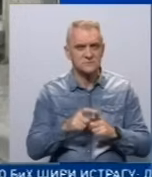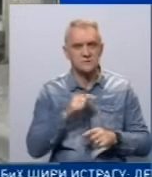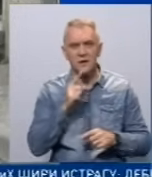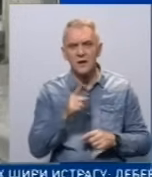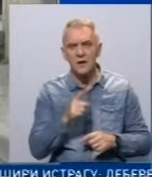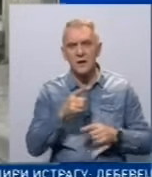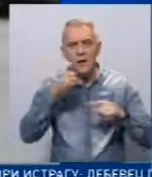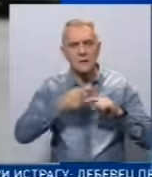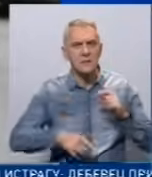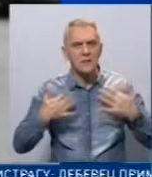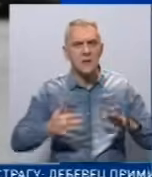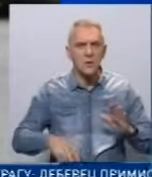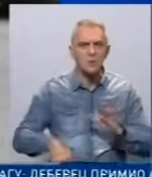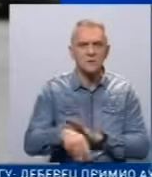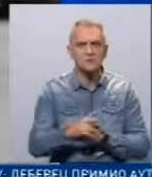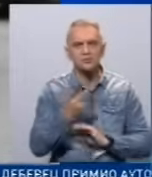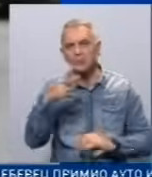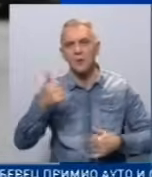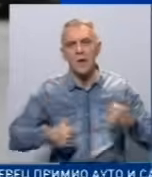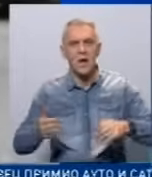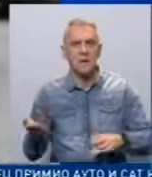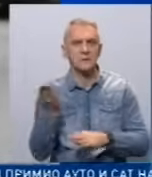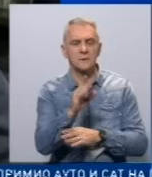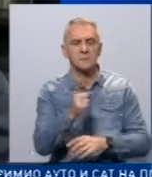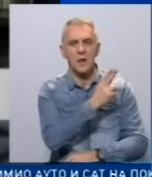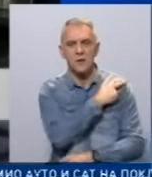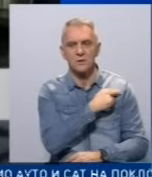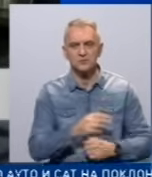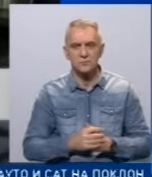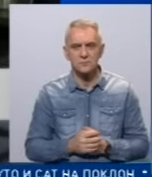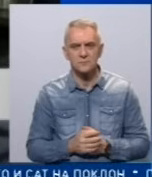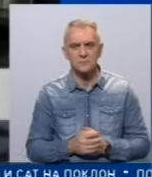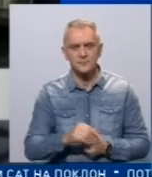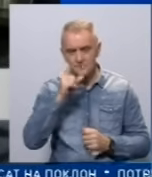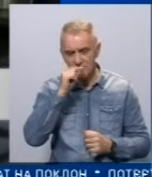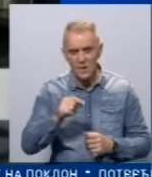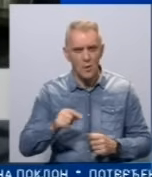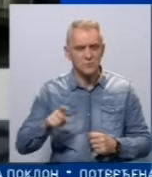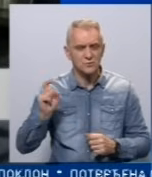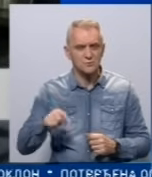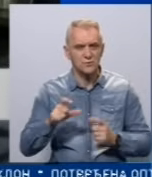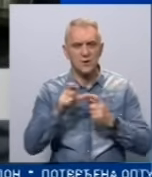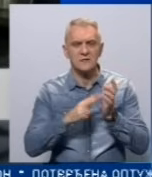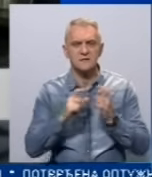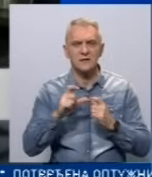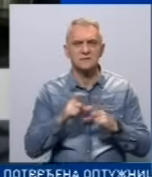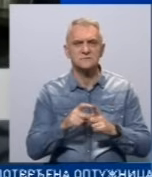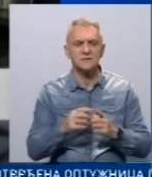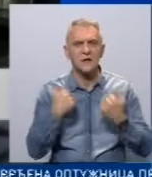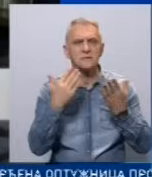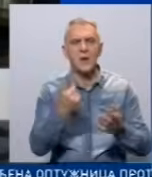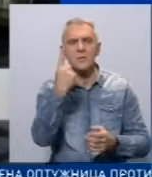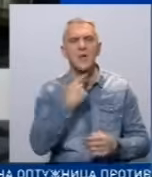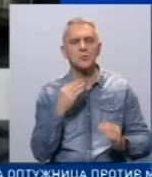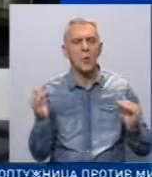član, krajem januara je izašao sa drugim kandidatom za načelnika. Opštinski odbor SNSD-a je dao